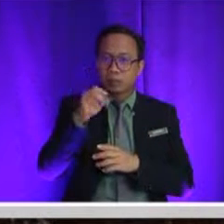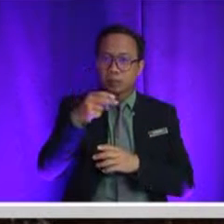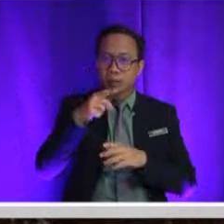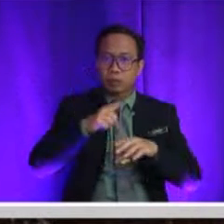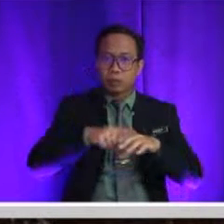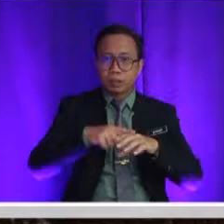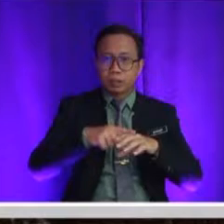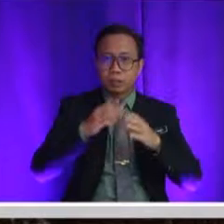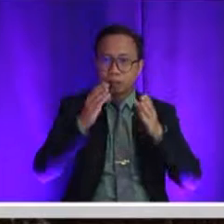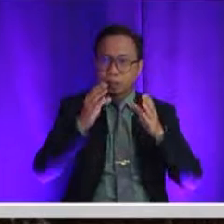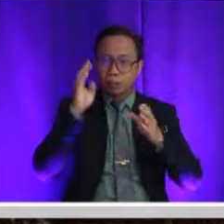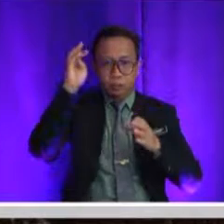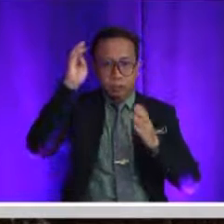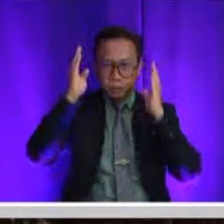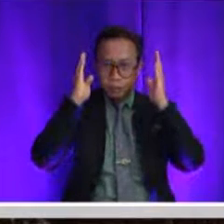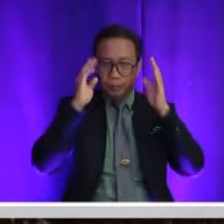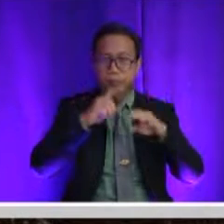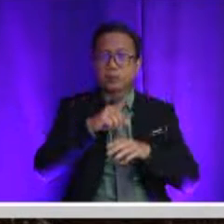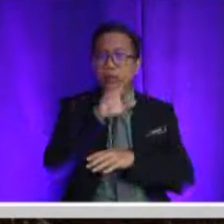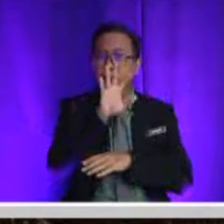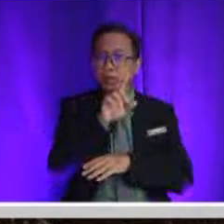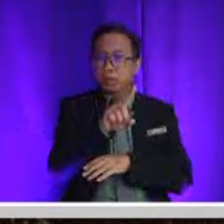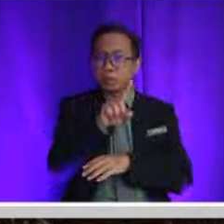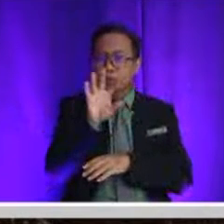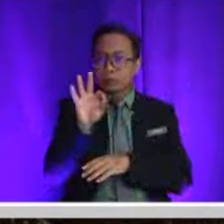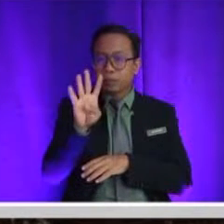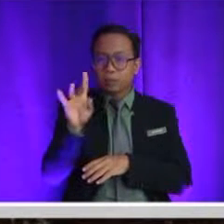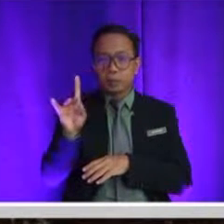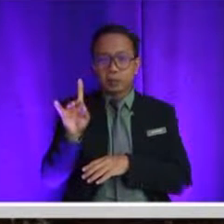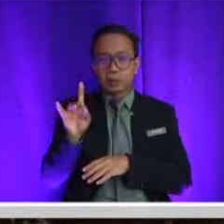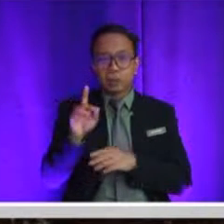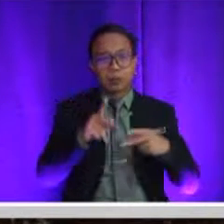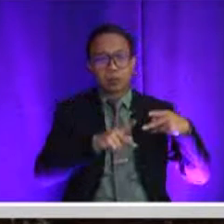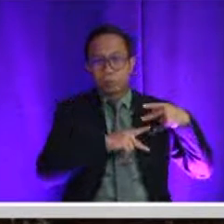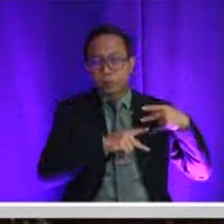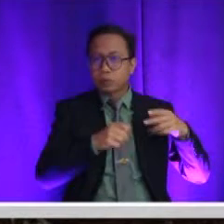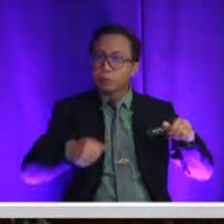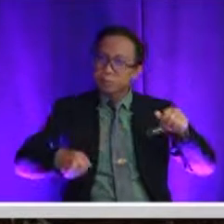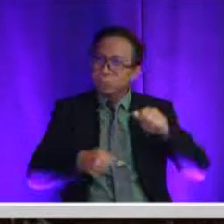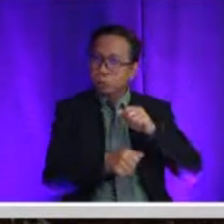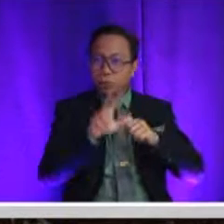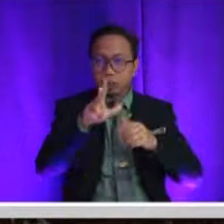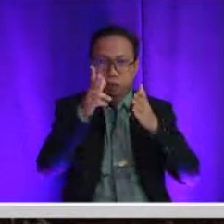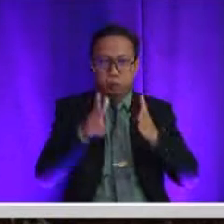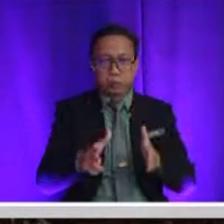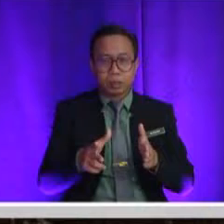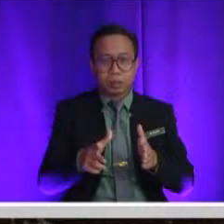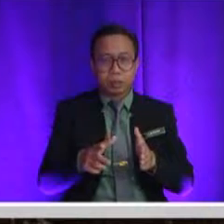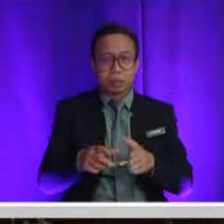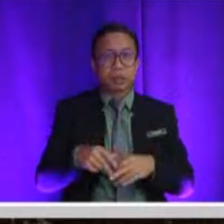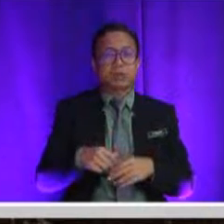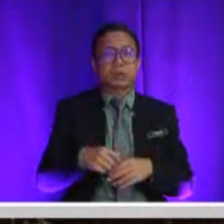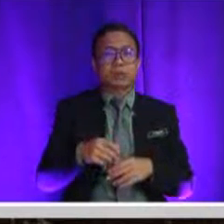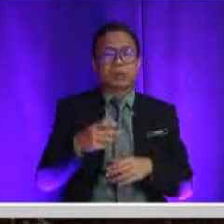pada 16 juz 16 48 komunis membunuh tiga orang pengurus ladang Eropa di sungai siput perak